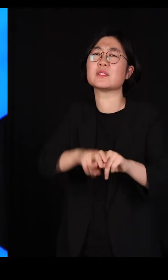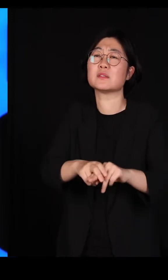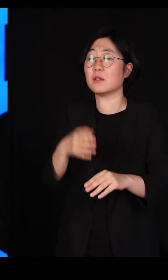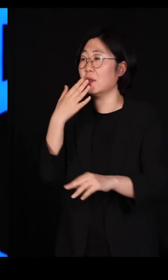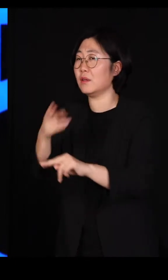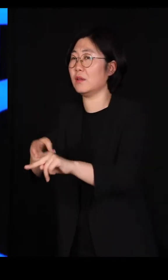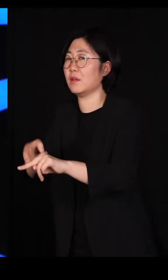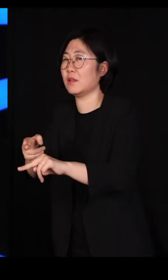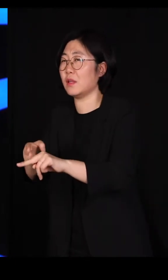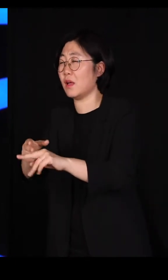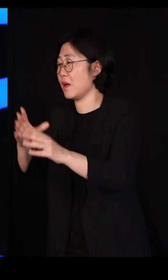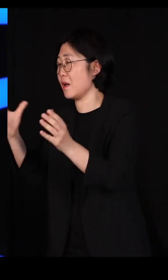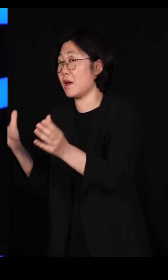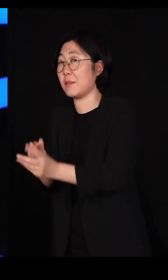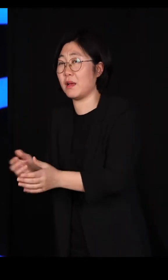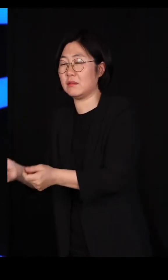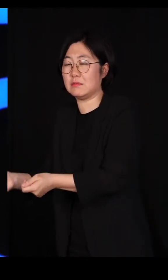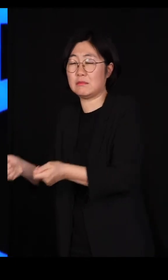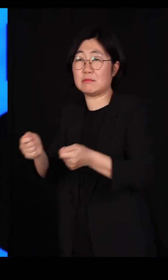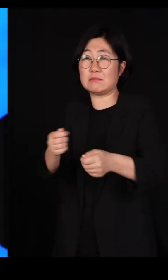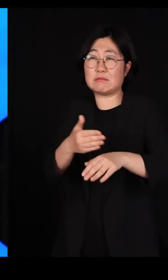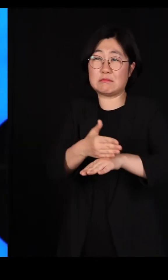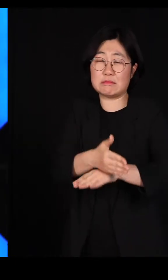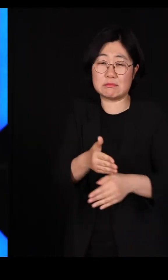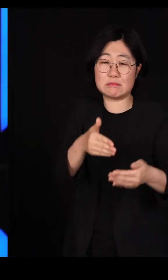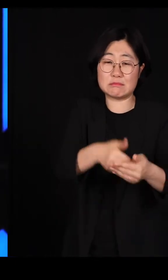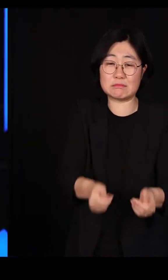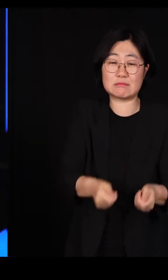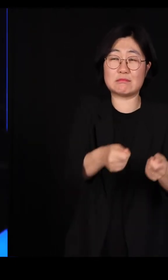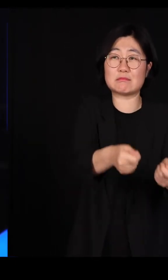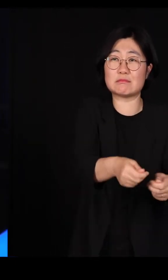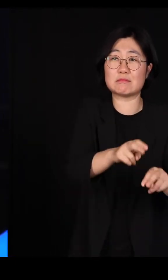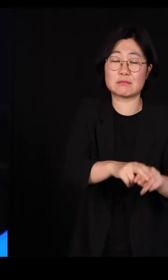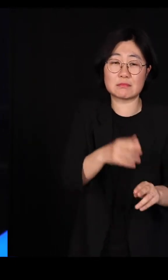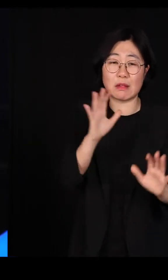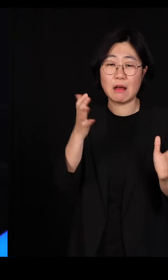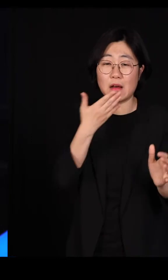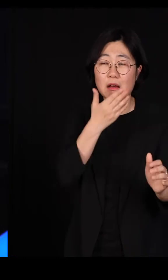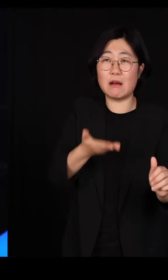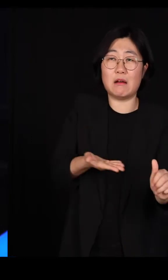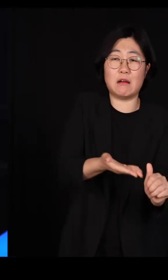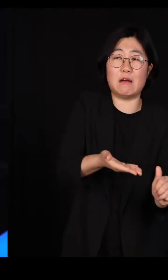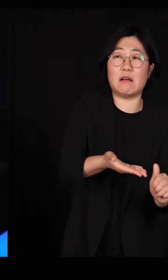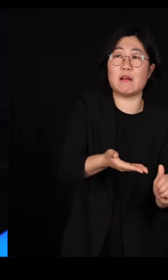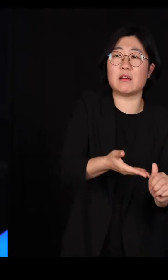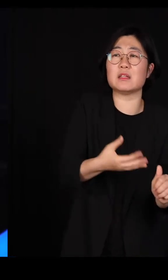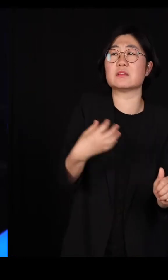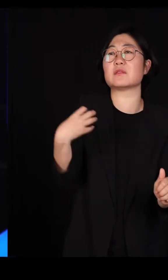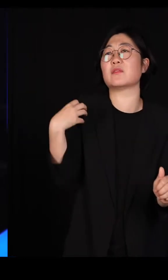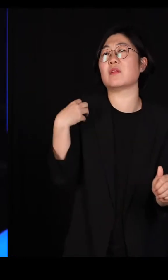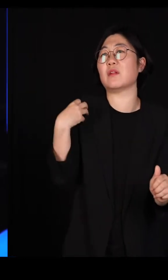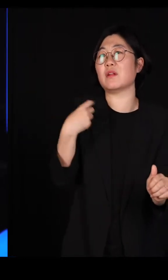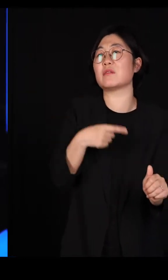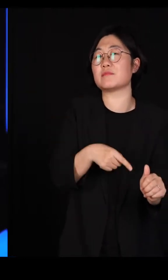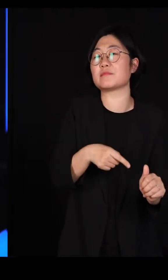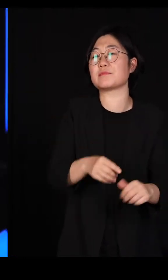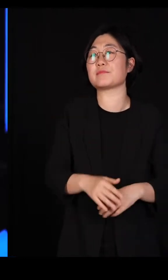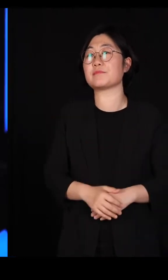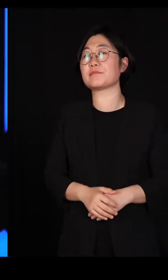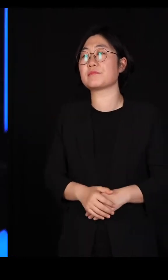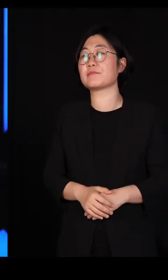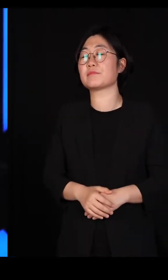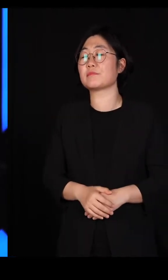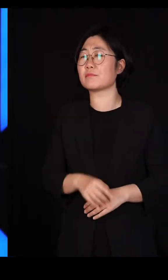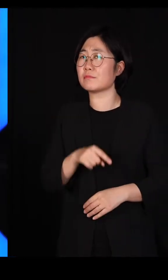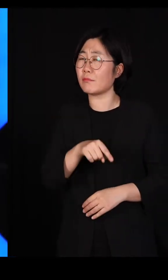시간을 머물지만 식탁에는 가장 늦게 도착을 해서 식구들에게 밥을 먹이는 역할을 합니다. 여기에